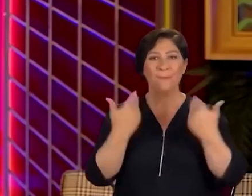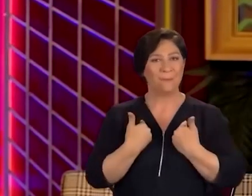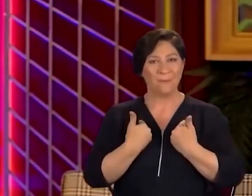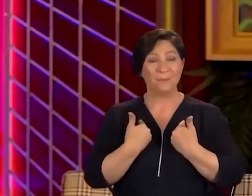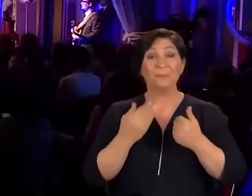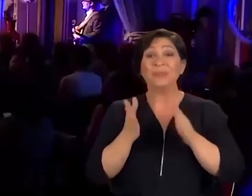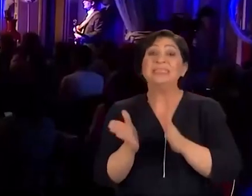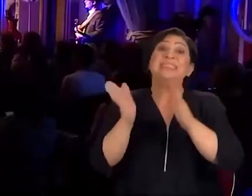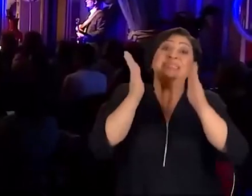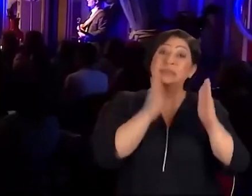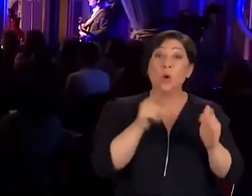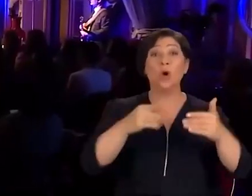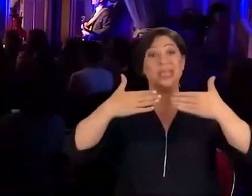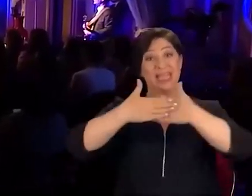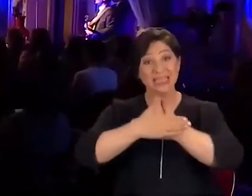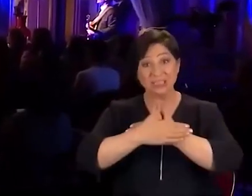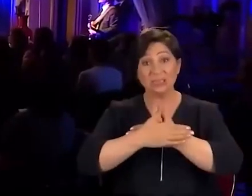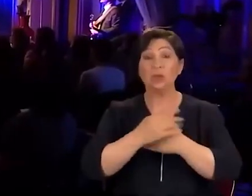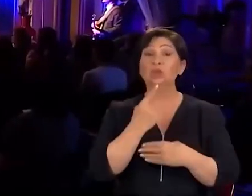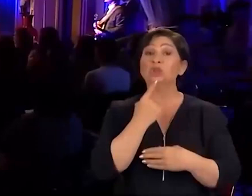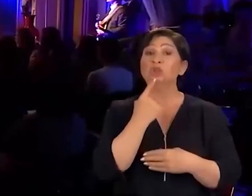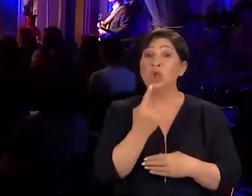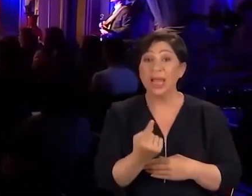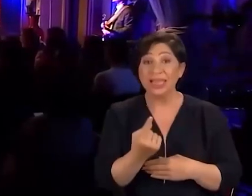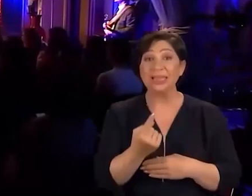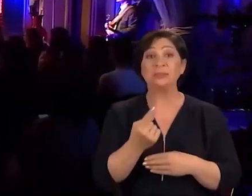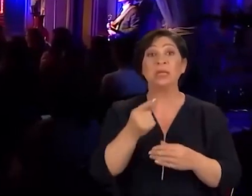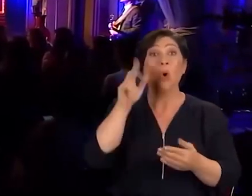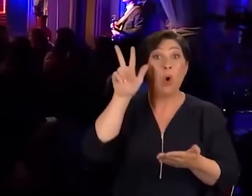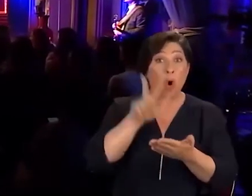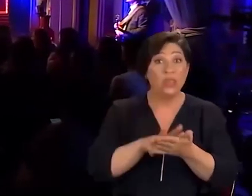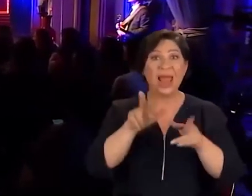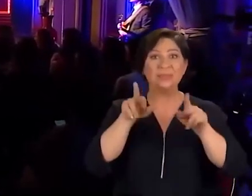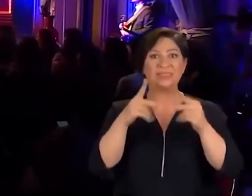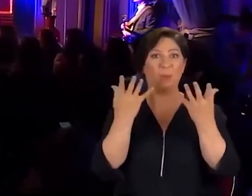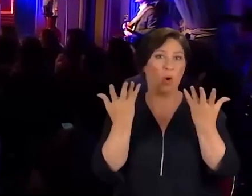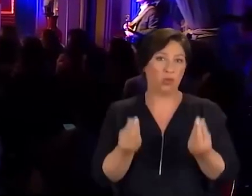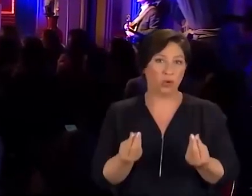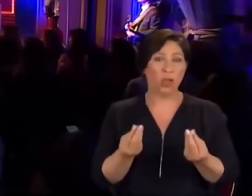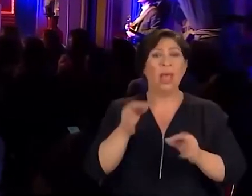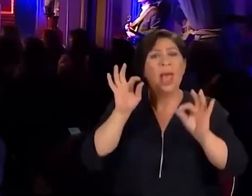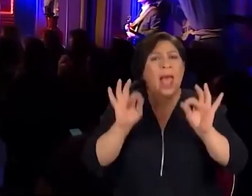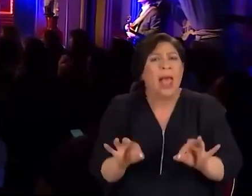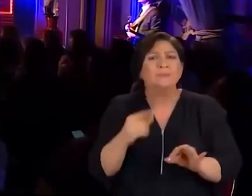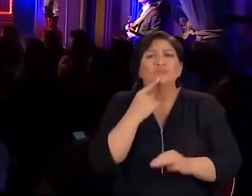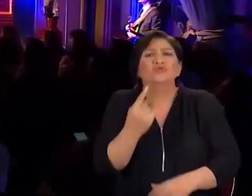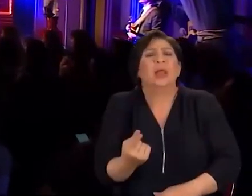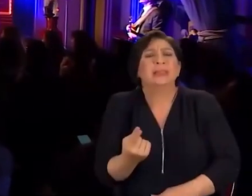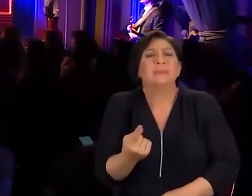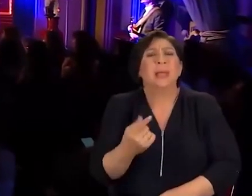Bir yandan da o gece söylediğim şeylerin teyit edilmesi gibi oldu. Hep şunu söyledim,